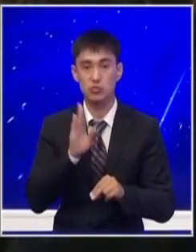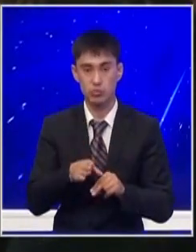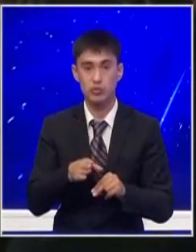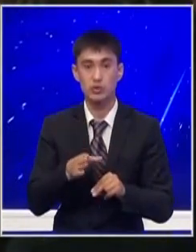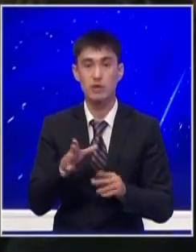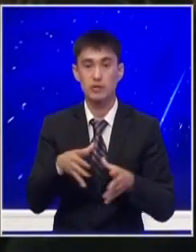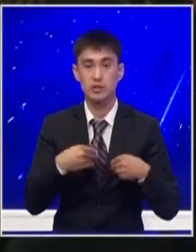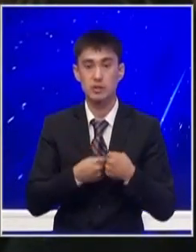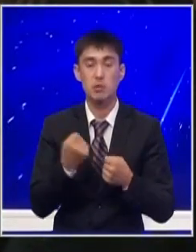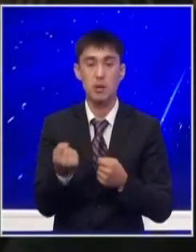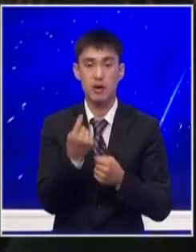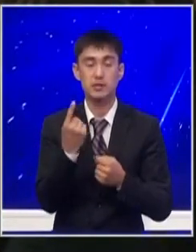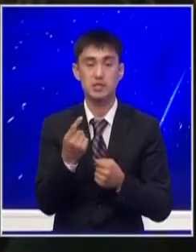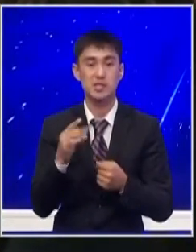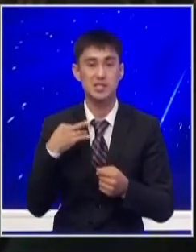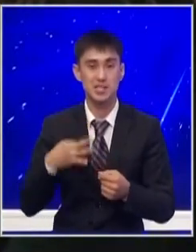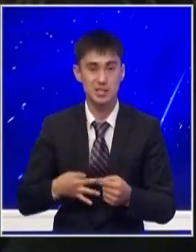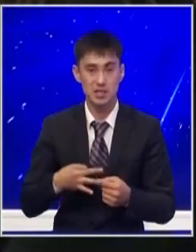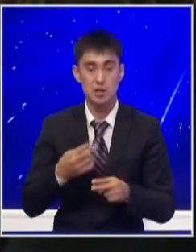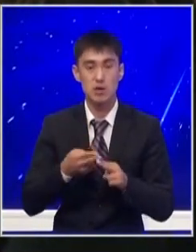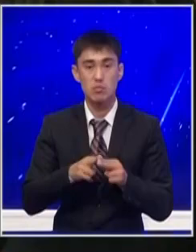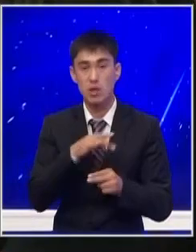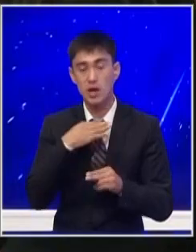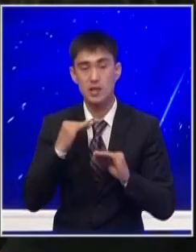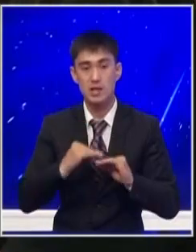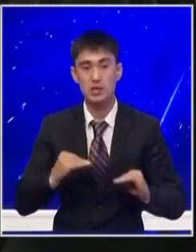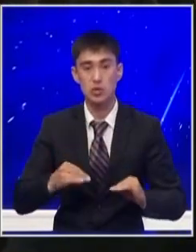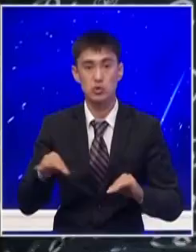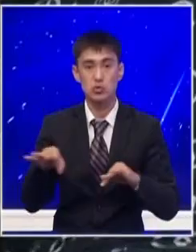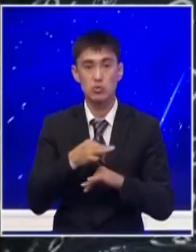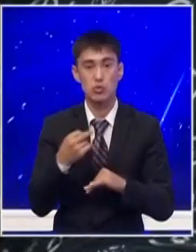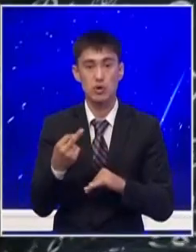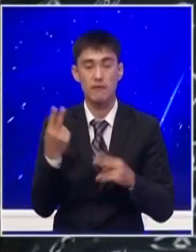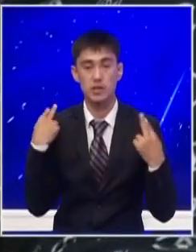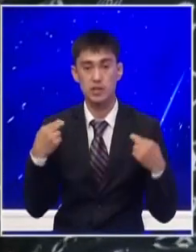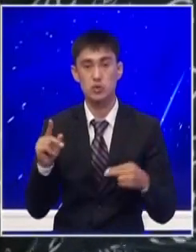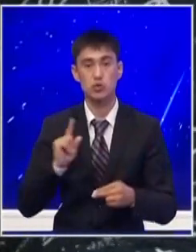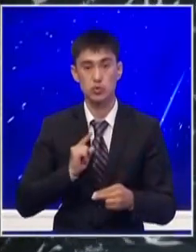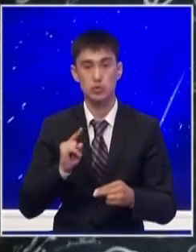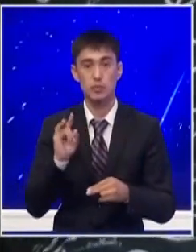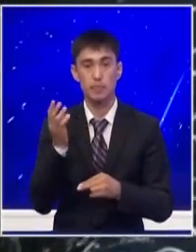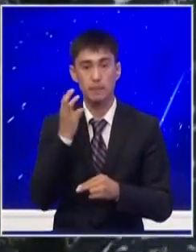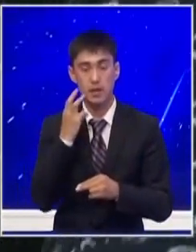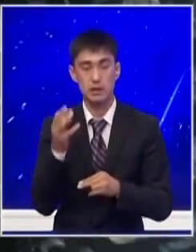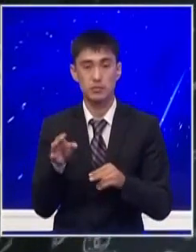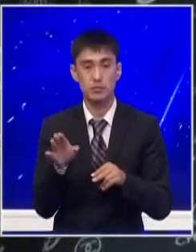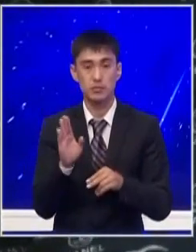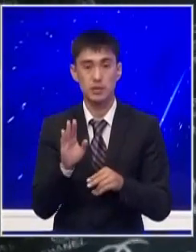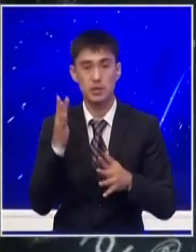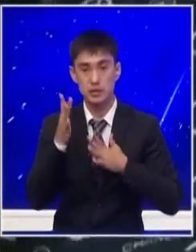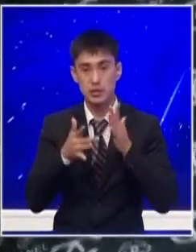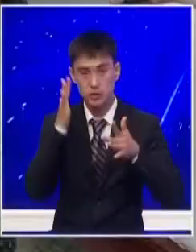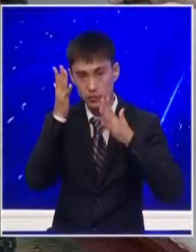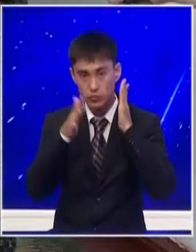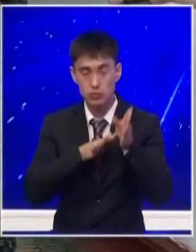однажды в их семье появится и сын. Тем более, что многодетная супруга офицера вновь ждет ребенка и намерена осуществить мечту